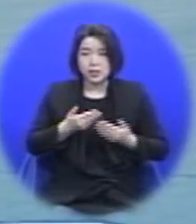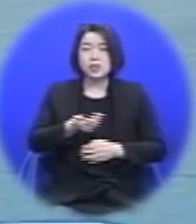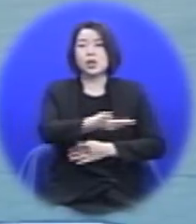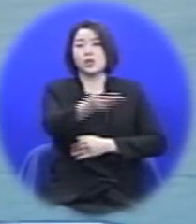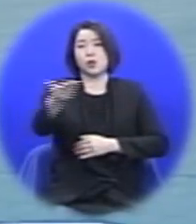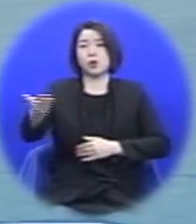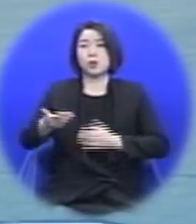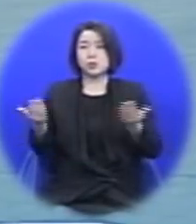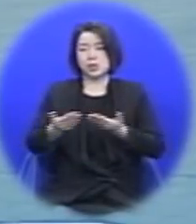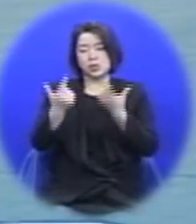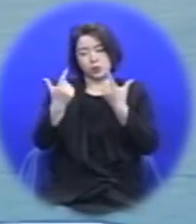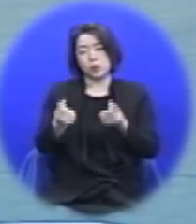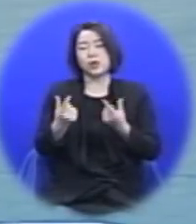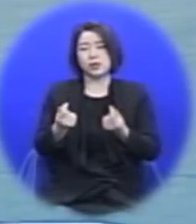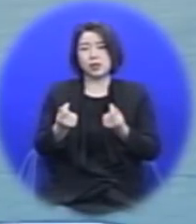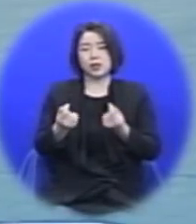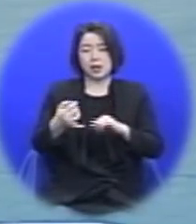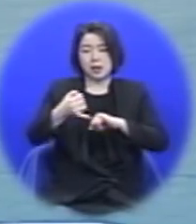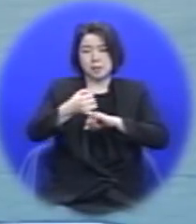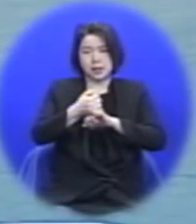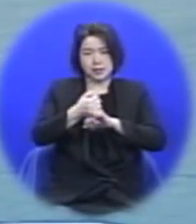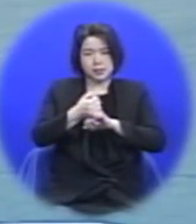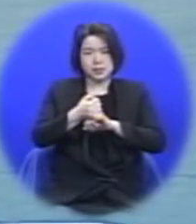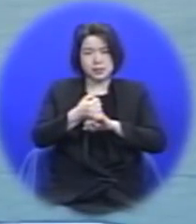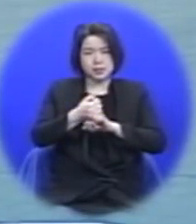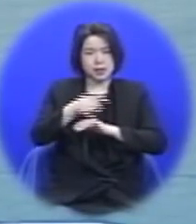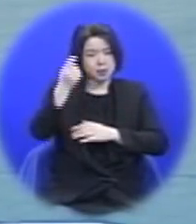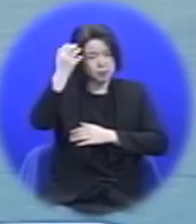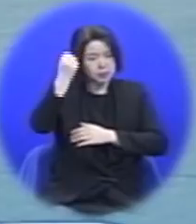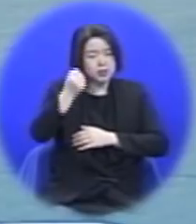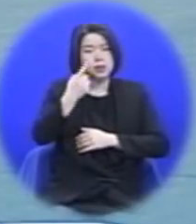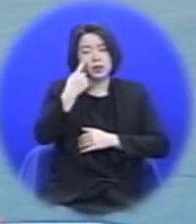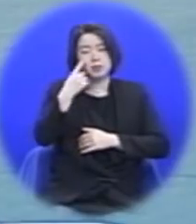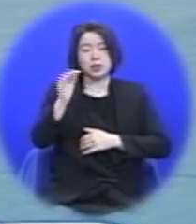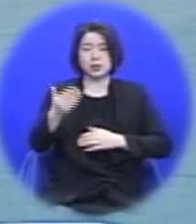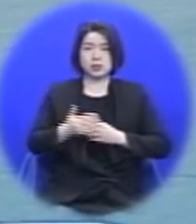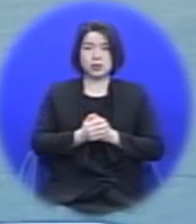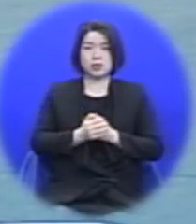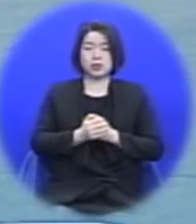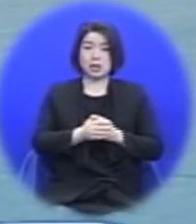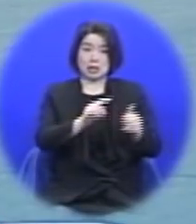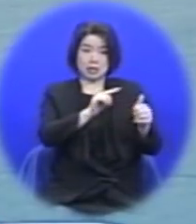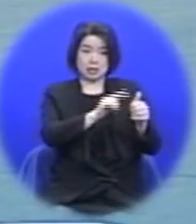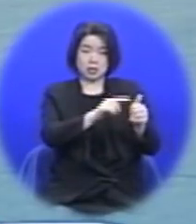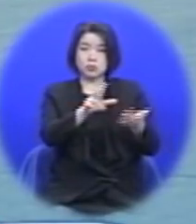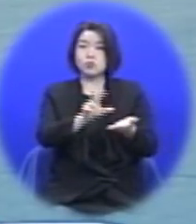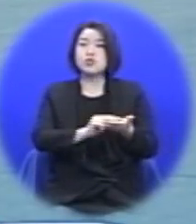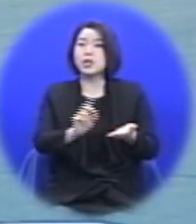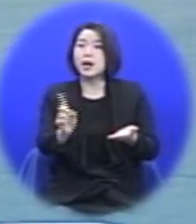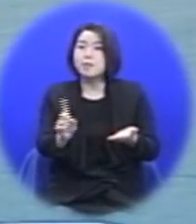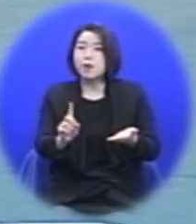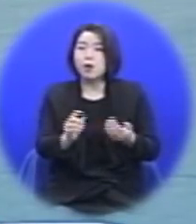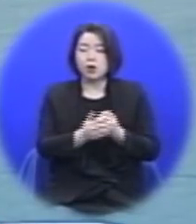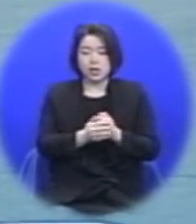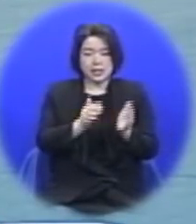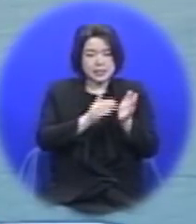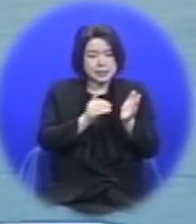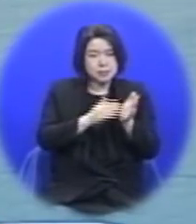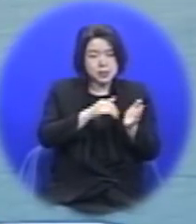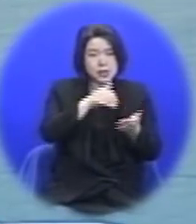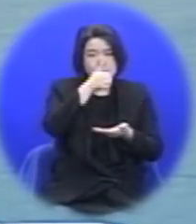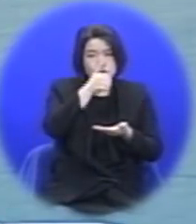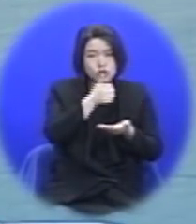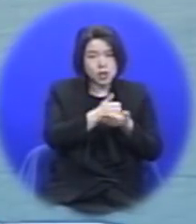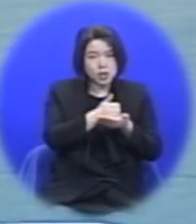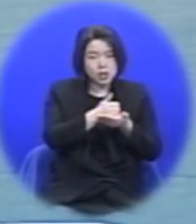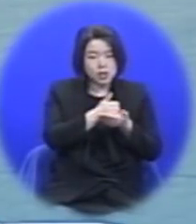일이기 때문에 반드시 짚고 넘어가야 합니다. 그분의 문제가 뭐였습니까? 은밀한 죄가 있는 줄